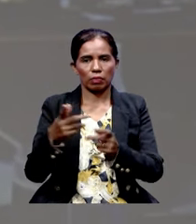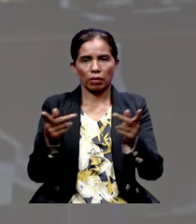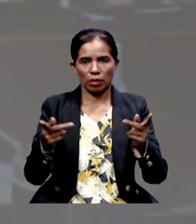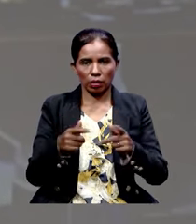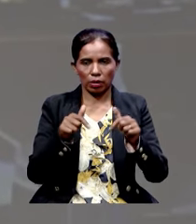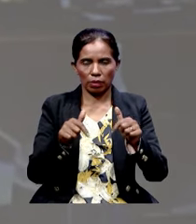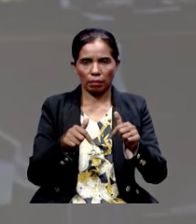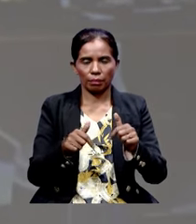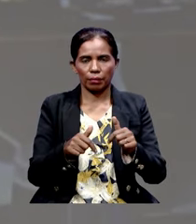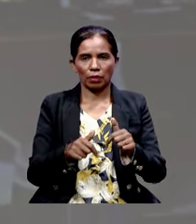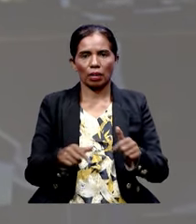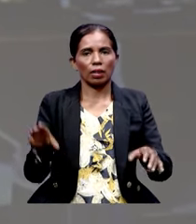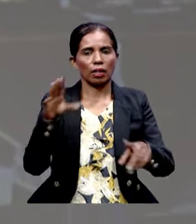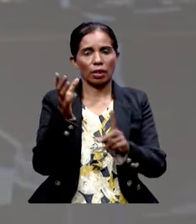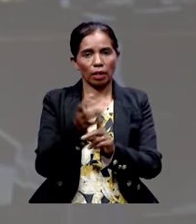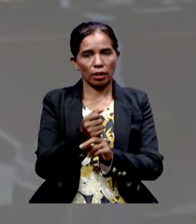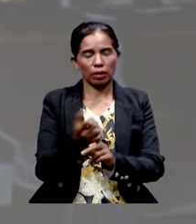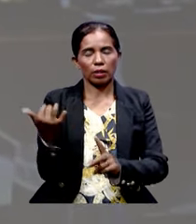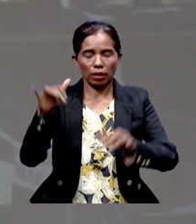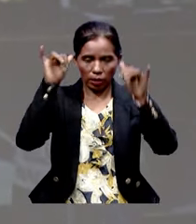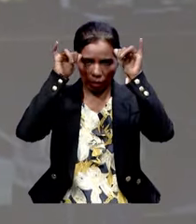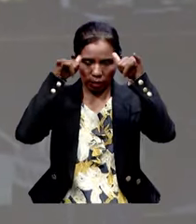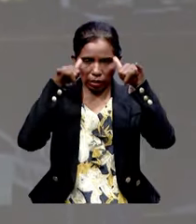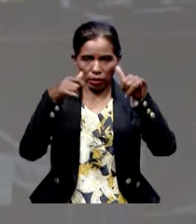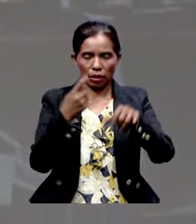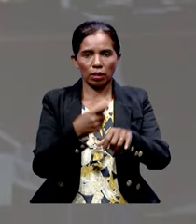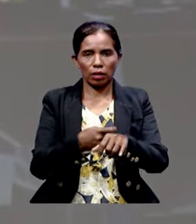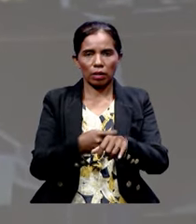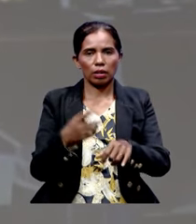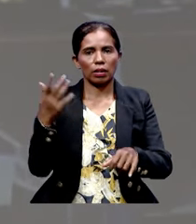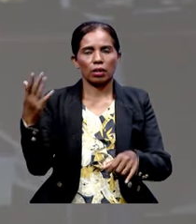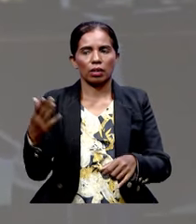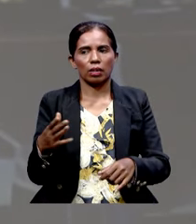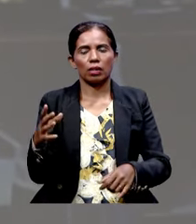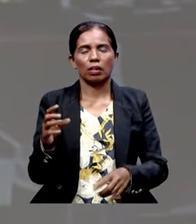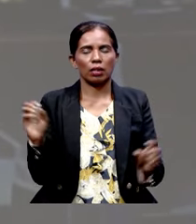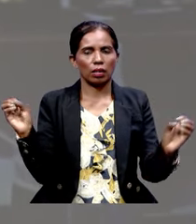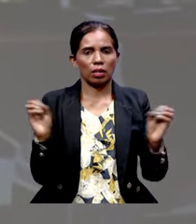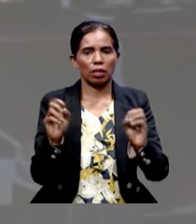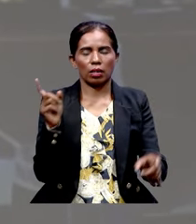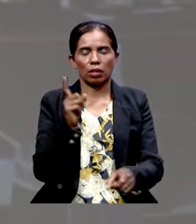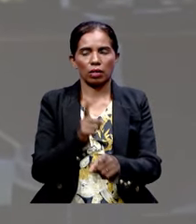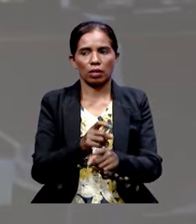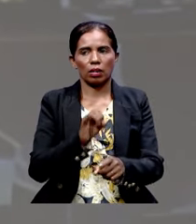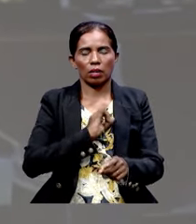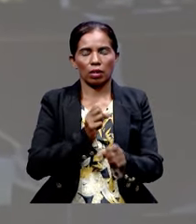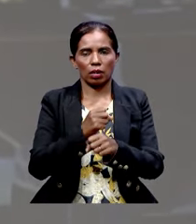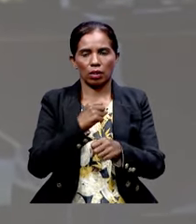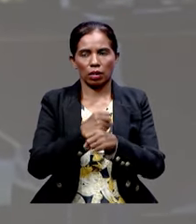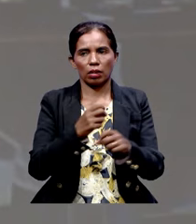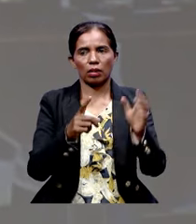lebe makair sirenya karau sito sang idane akontese laos hau halo